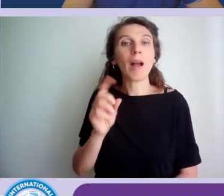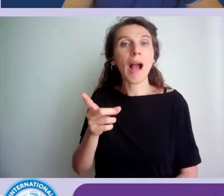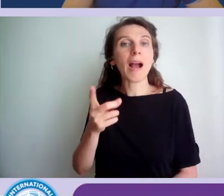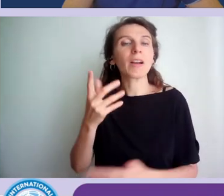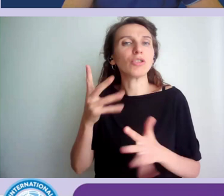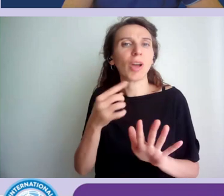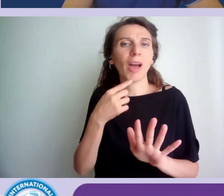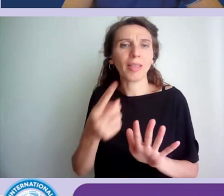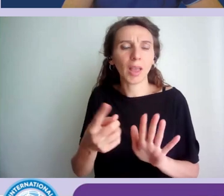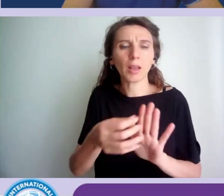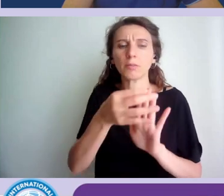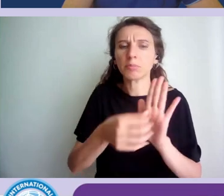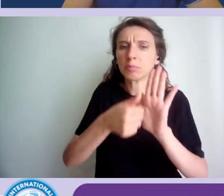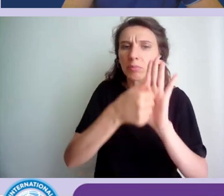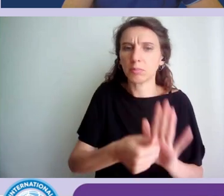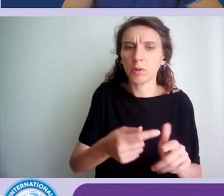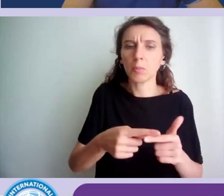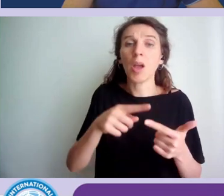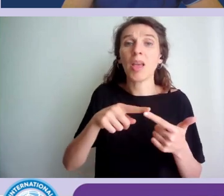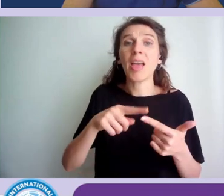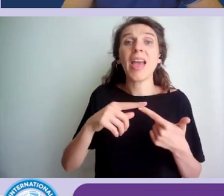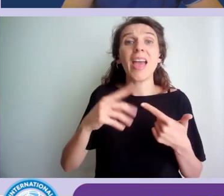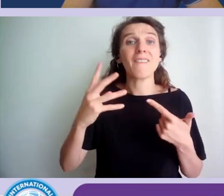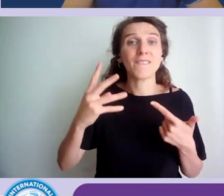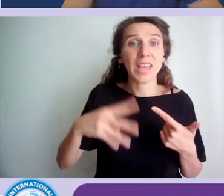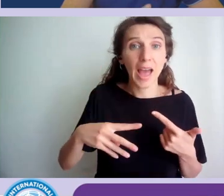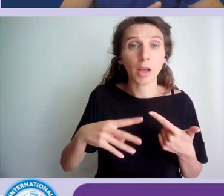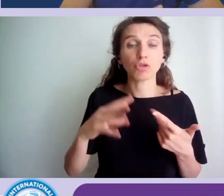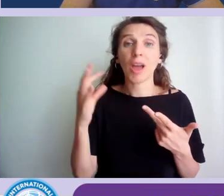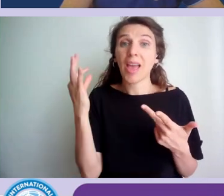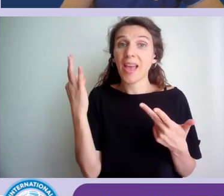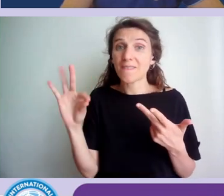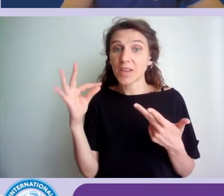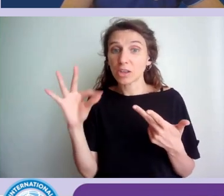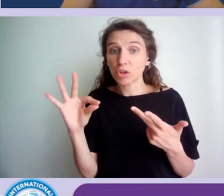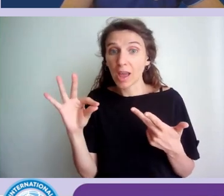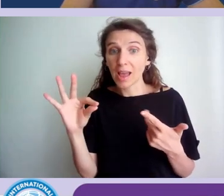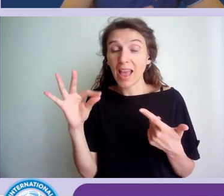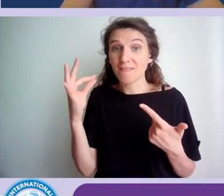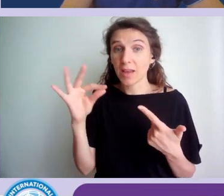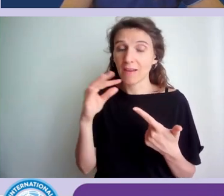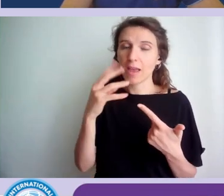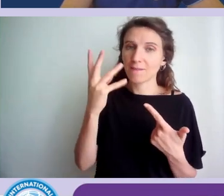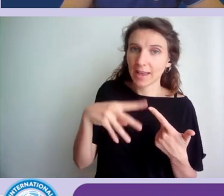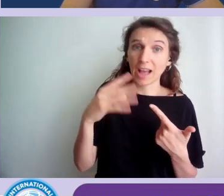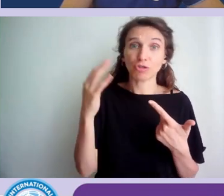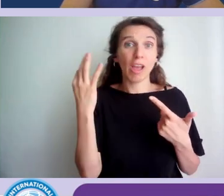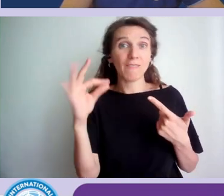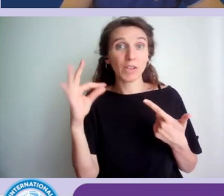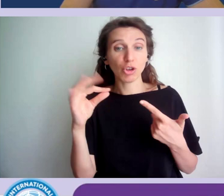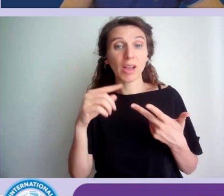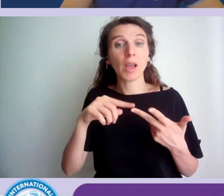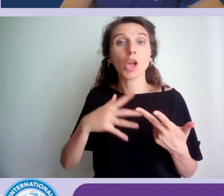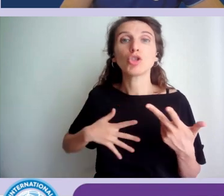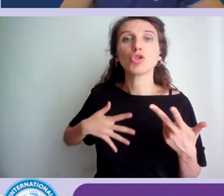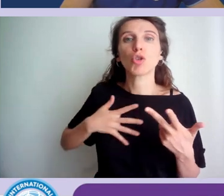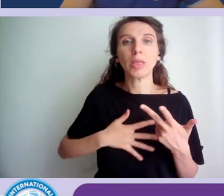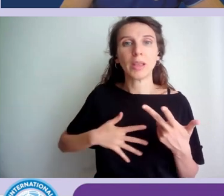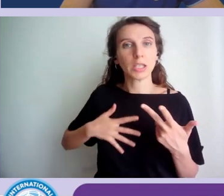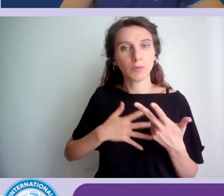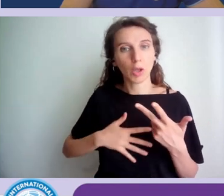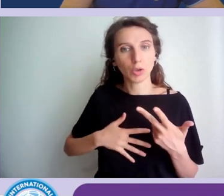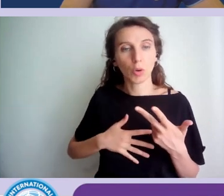aggiunge efficacia efficienza e terzo soddisfazione Ma chi conosce un po' la